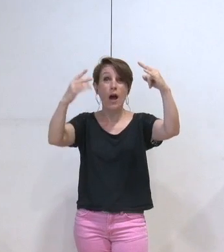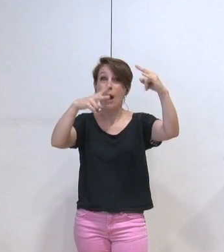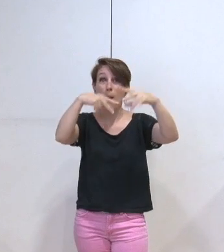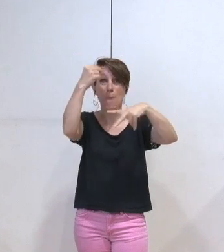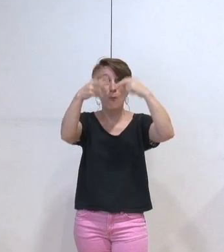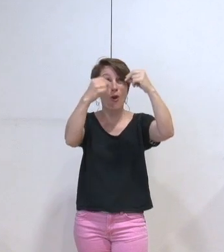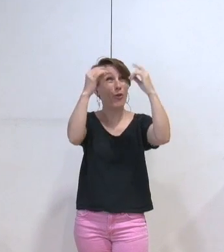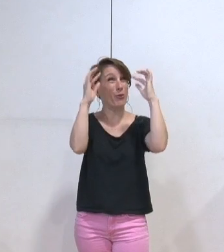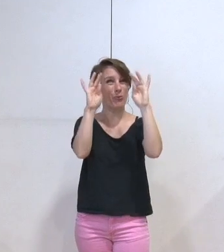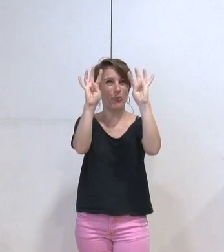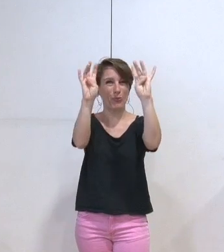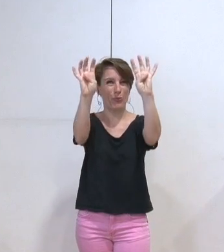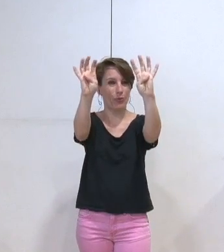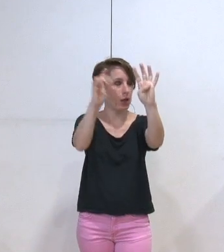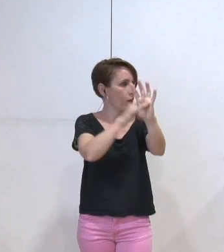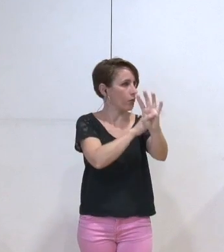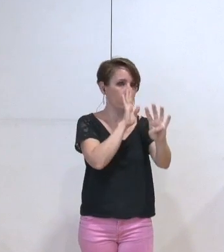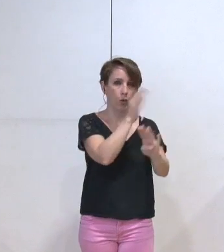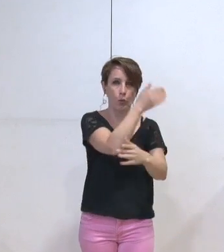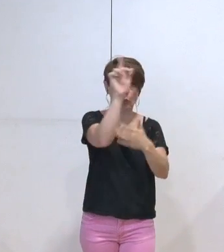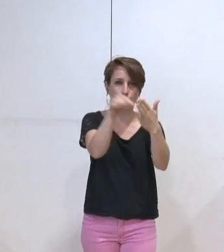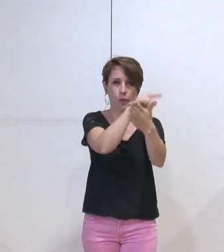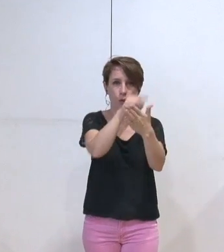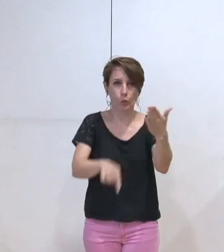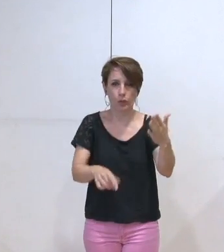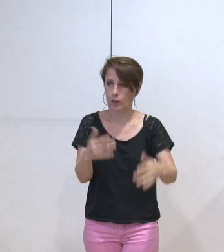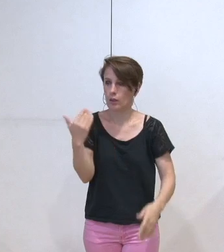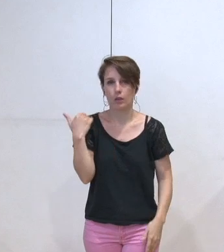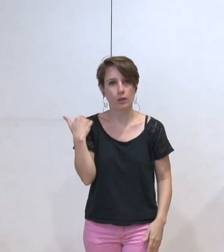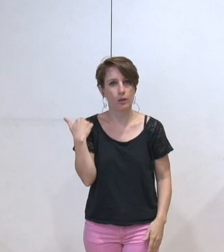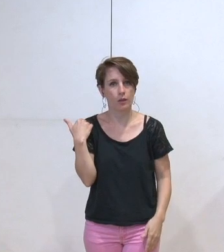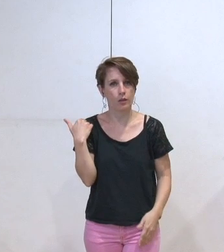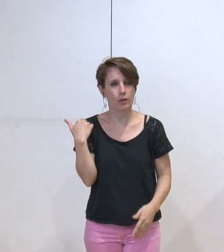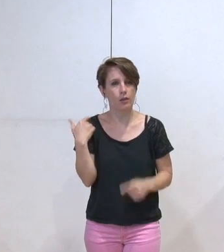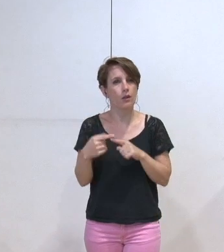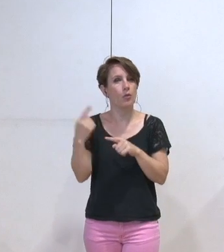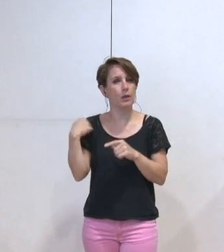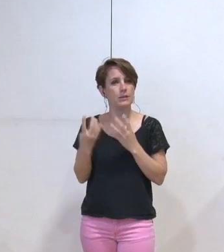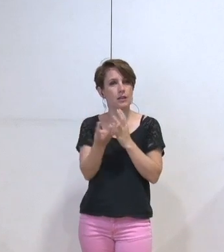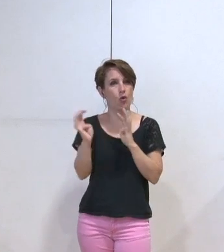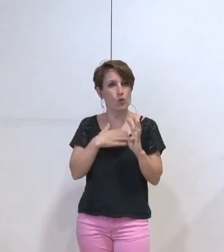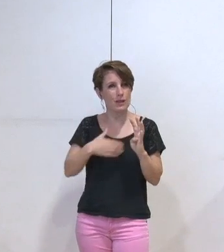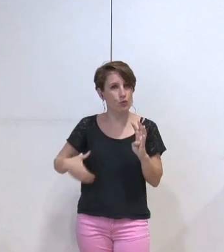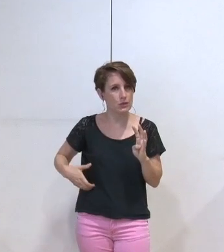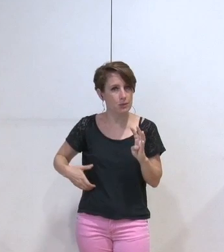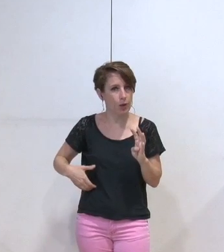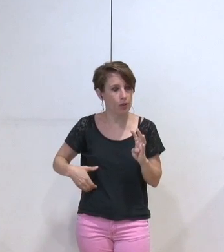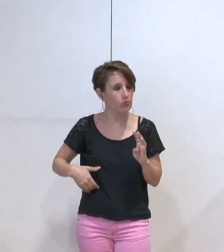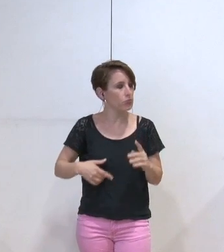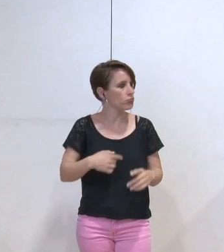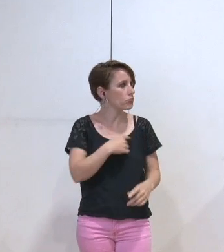vous avez tiré lors d'un précédent conseil à travers une modification